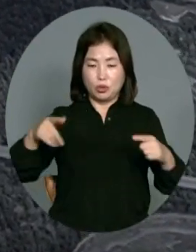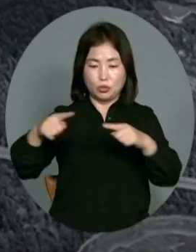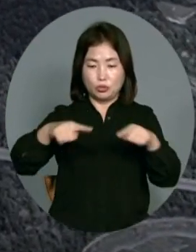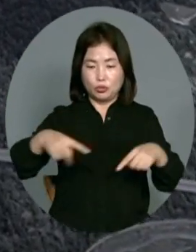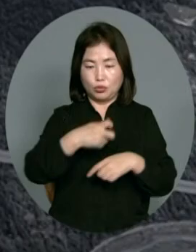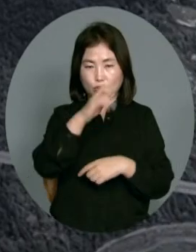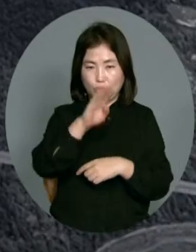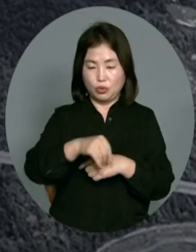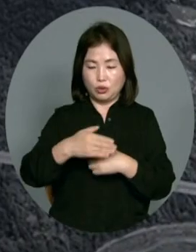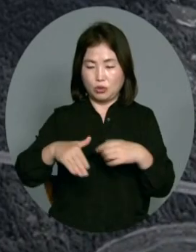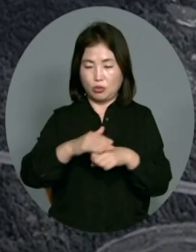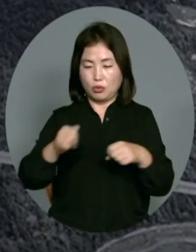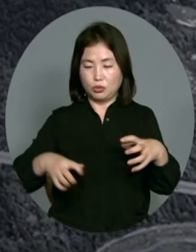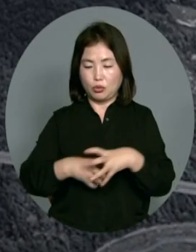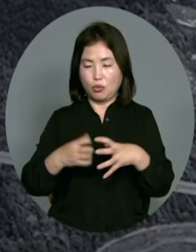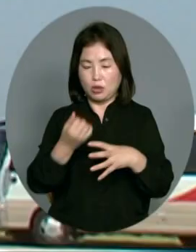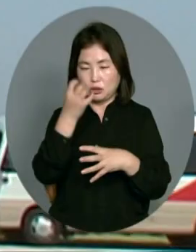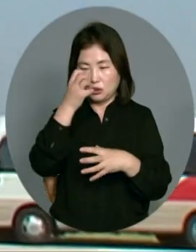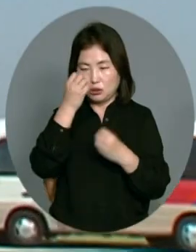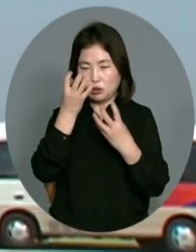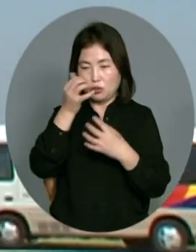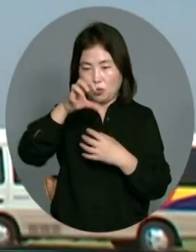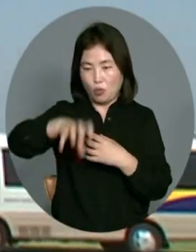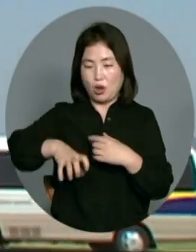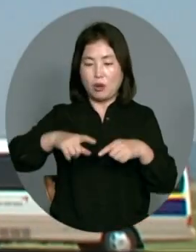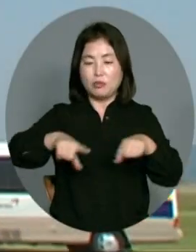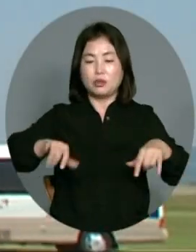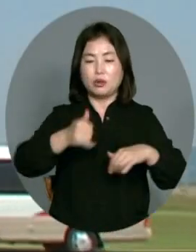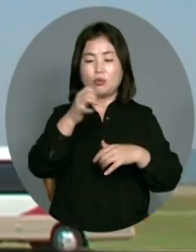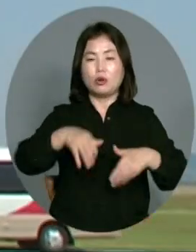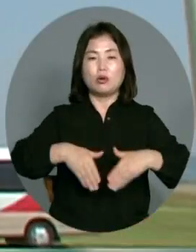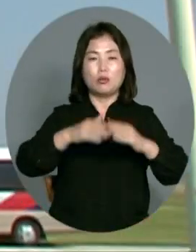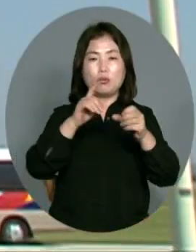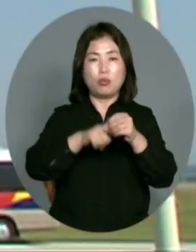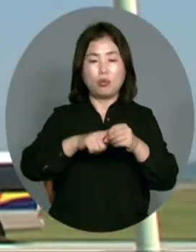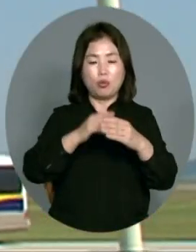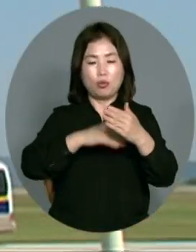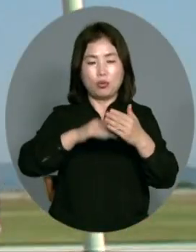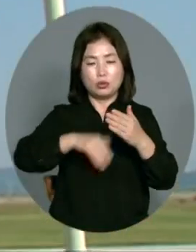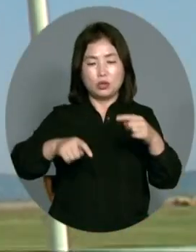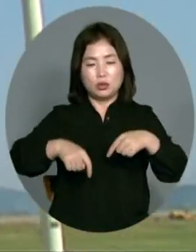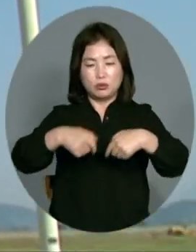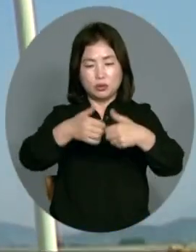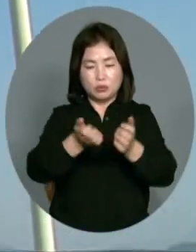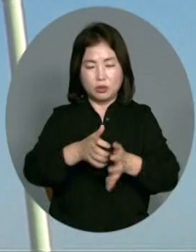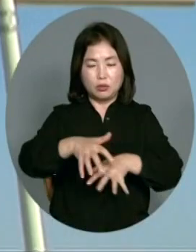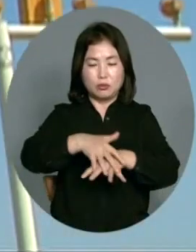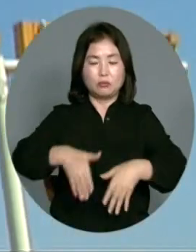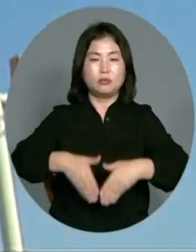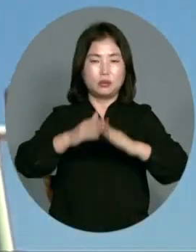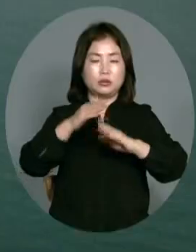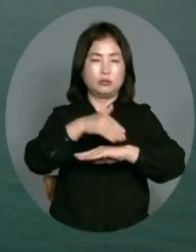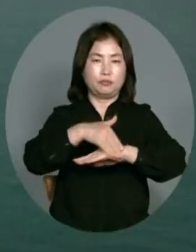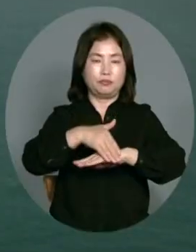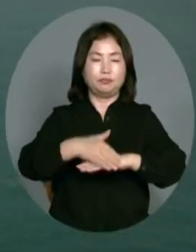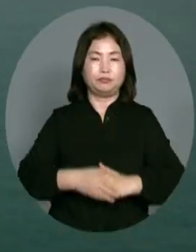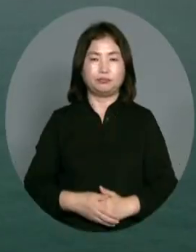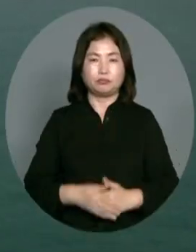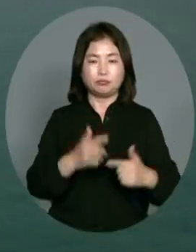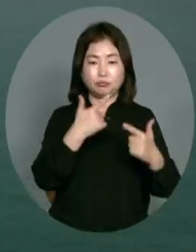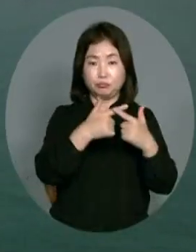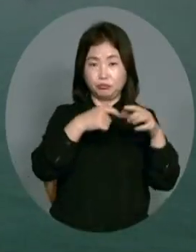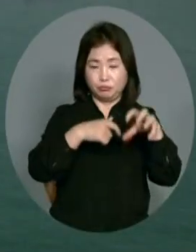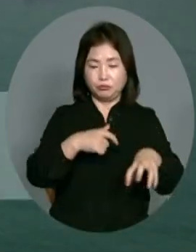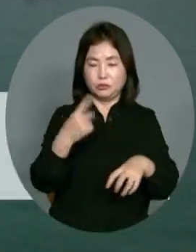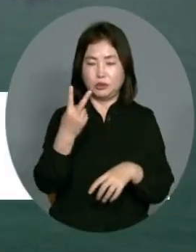국토교통부와 대구경북 통합신공항의 민간공항 건립을 위한 공식 협의체를 구성하기로 했습니다.